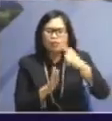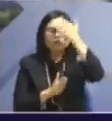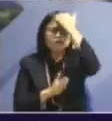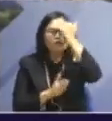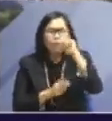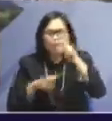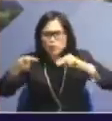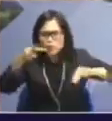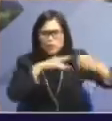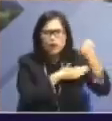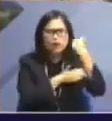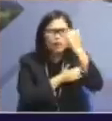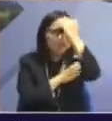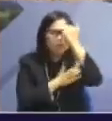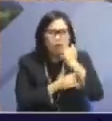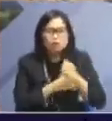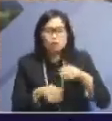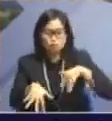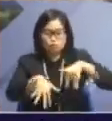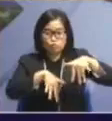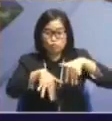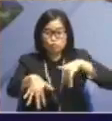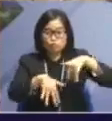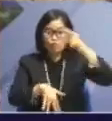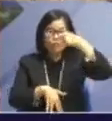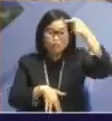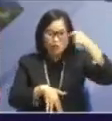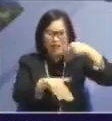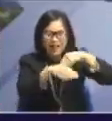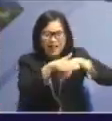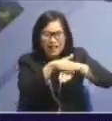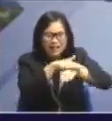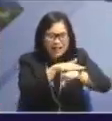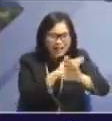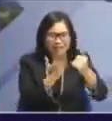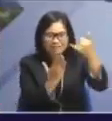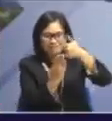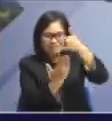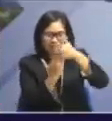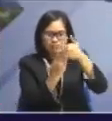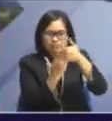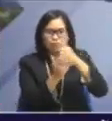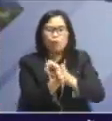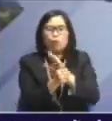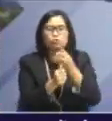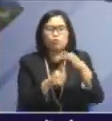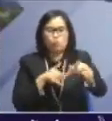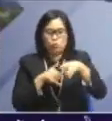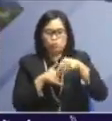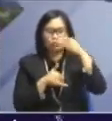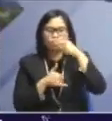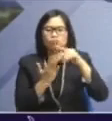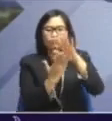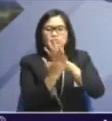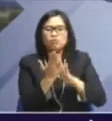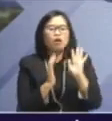ราะว่าประชาชนจากประเทศเพื่อนบ้านนะคะที่อาจจะลักลอบเข้ามาในประเทศไทยอาจจะมีการติดเชื้อโควิด-19 เข้ามา